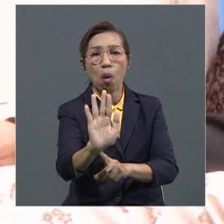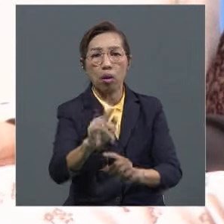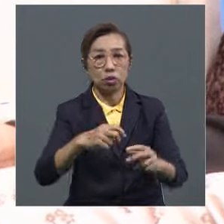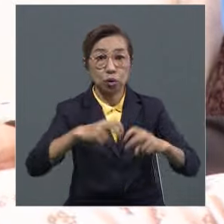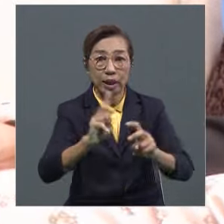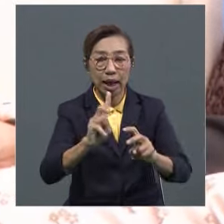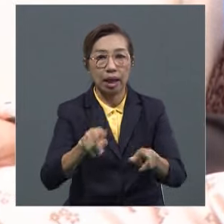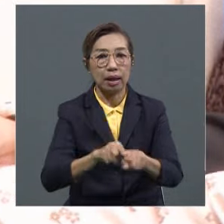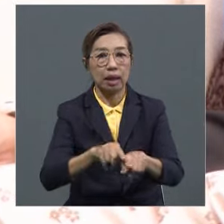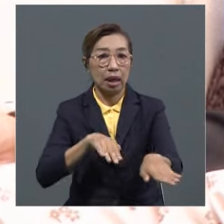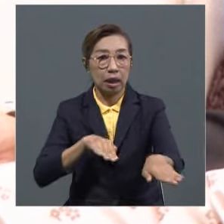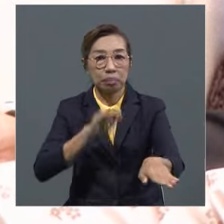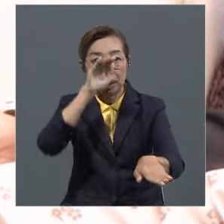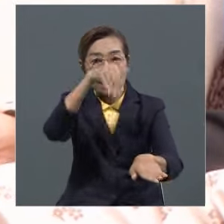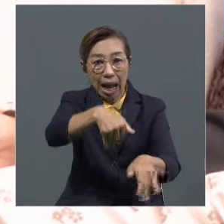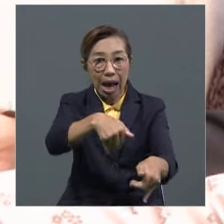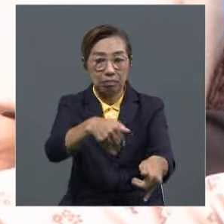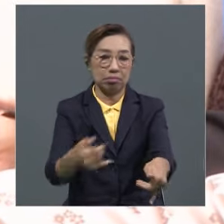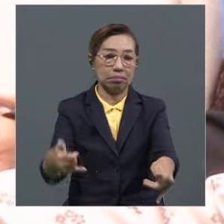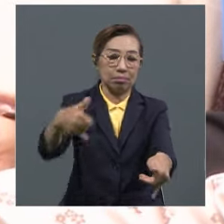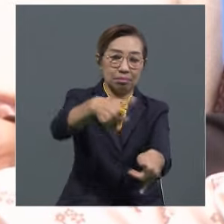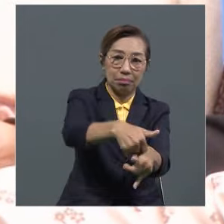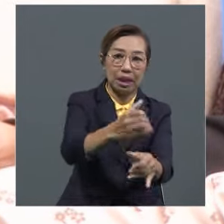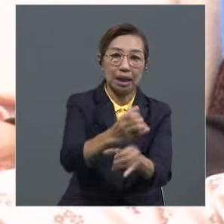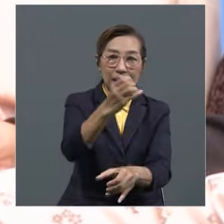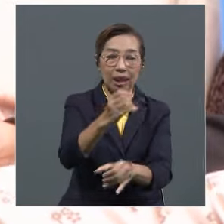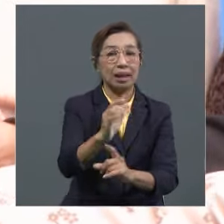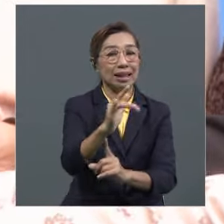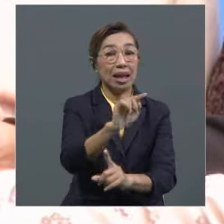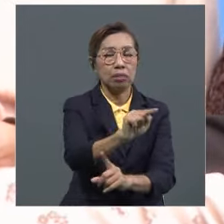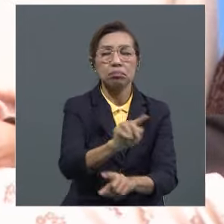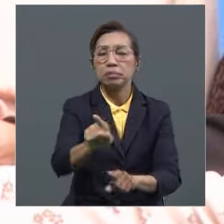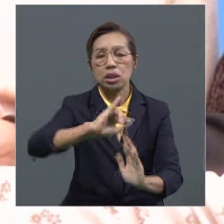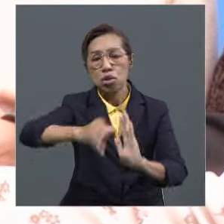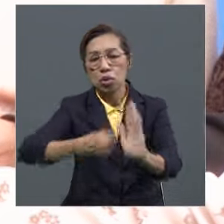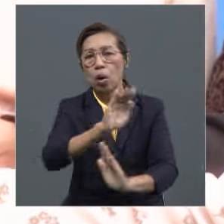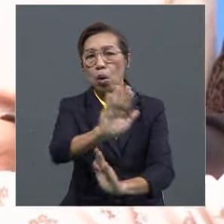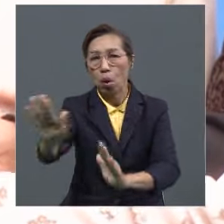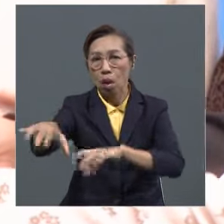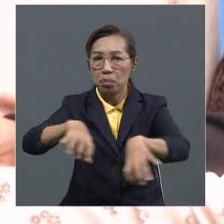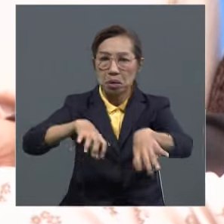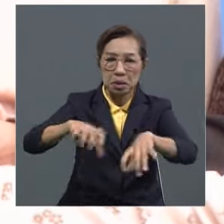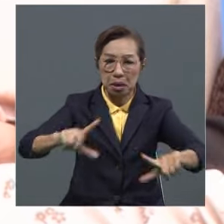ที่มีการแห่เทียนบนหลังช้างนะคะแล้วก็ในทุกๆจังหวัดนะคะมีอัตลักษณ์ของตัวเองก็อยากเชิญชวนให้ทุกๆท่